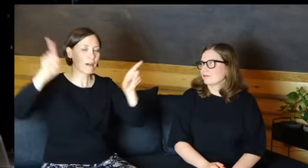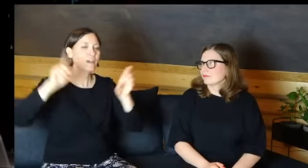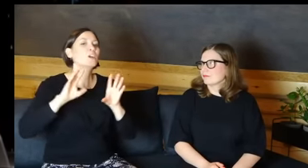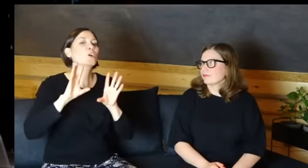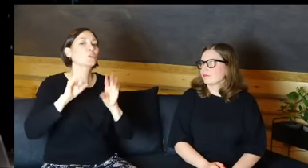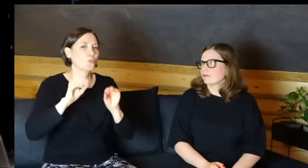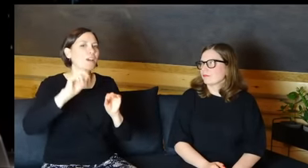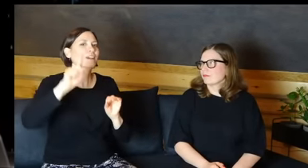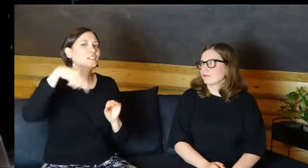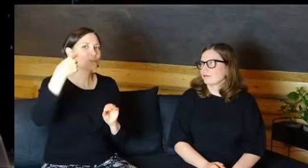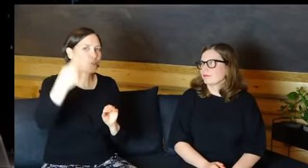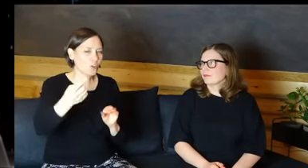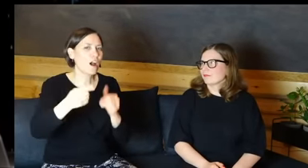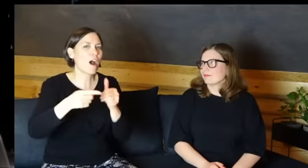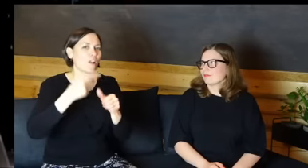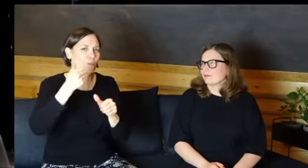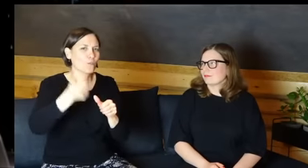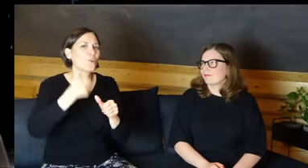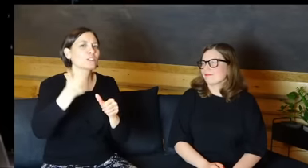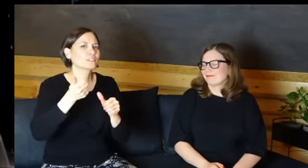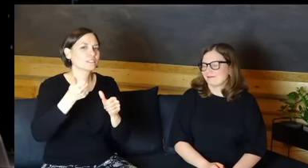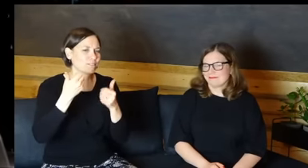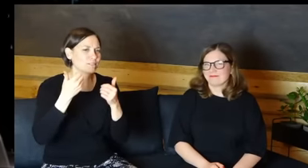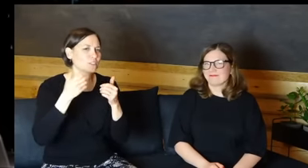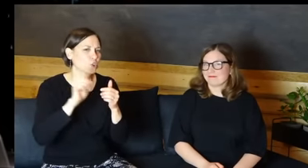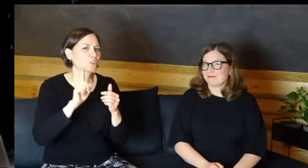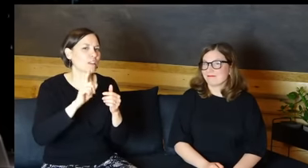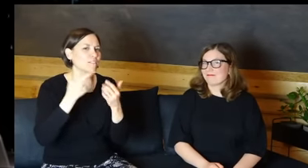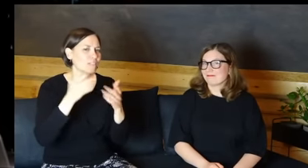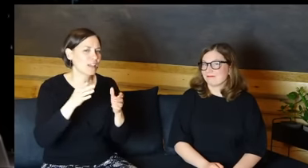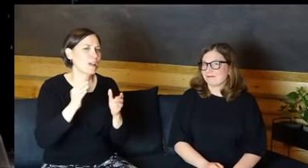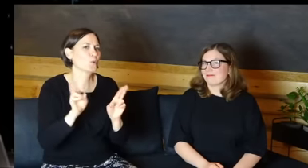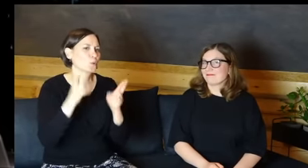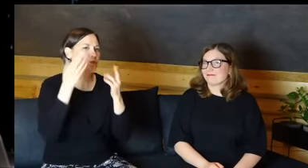vuonnakin, ehkä jo alkuvuodesta jotakin.